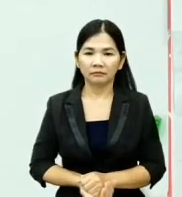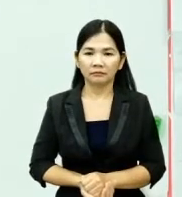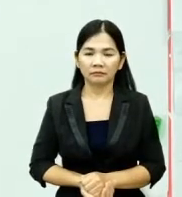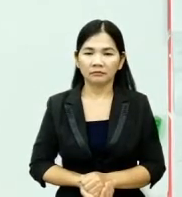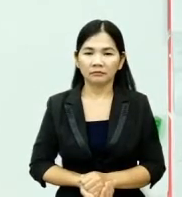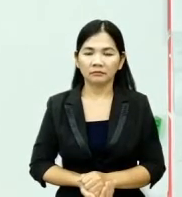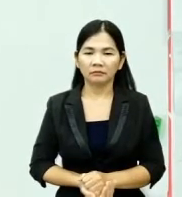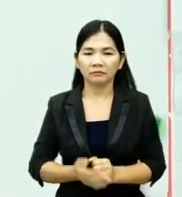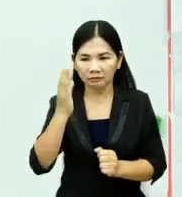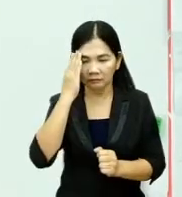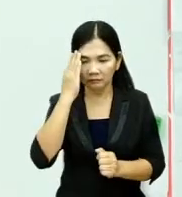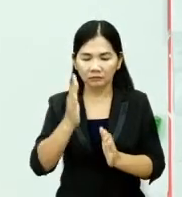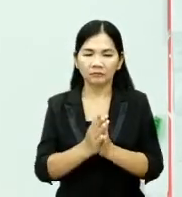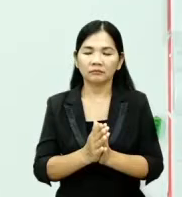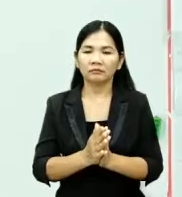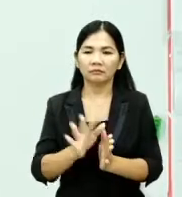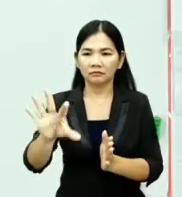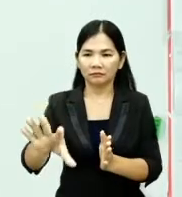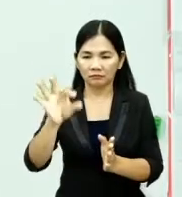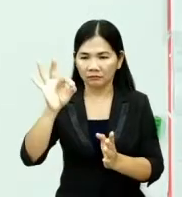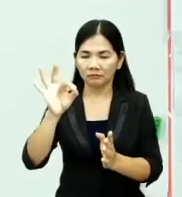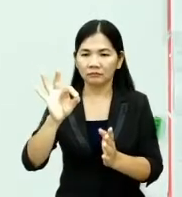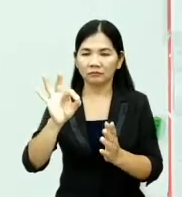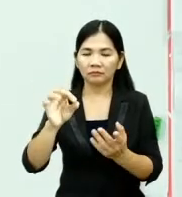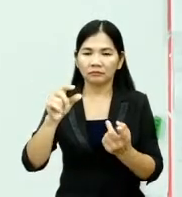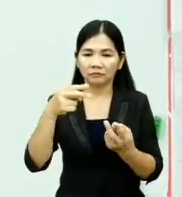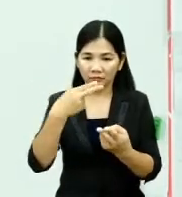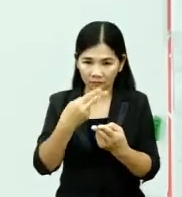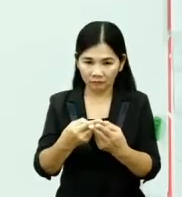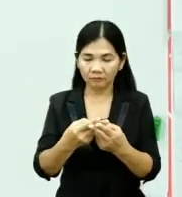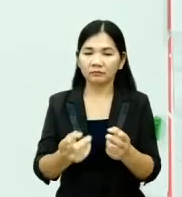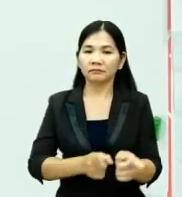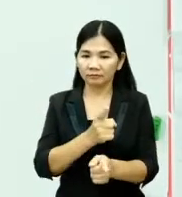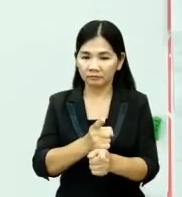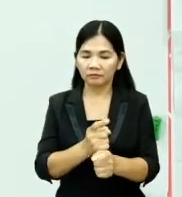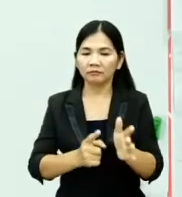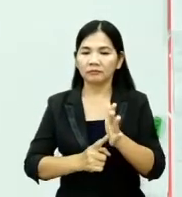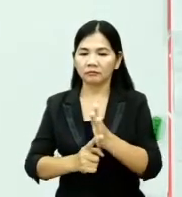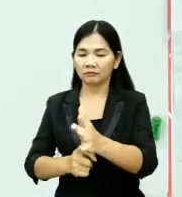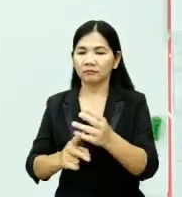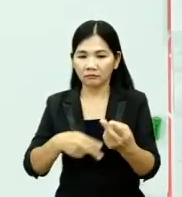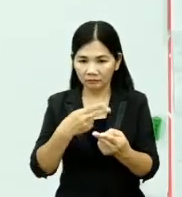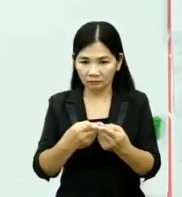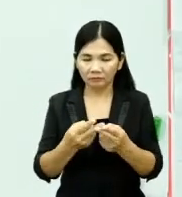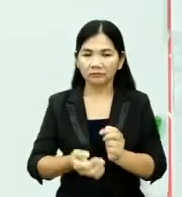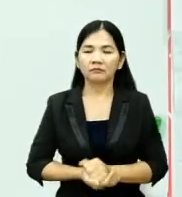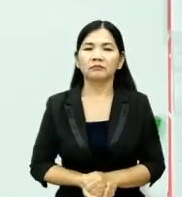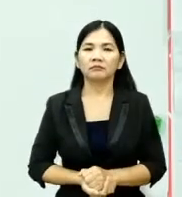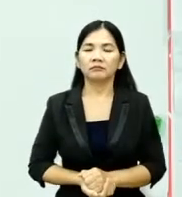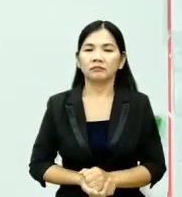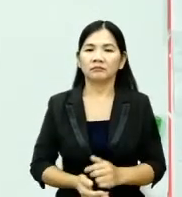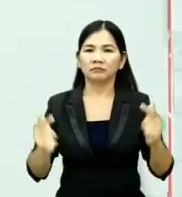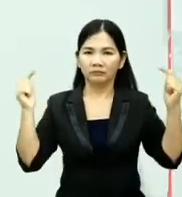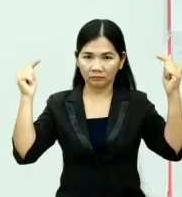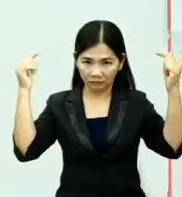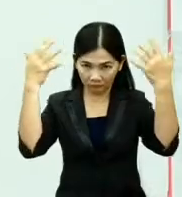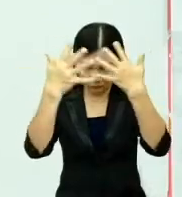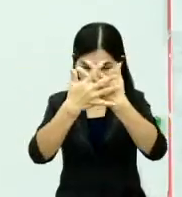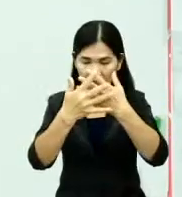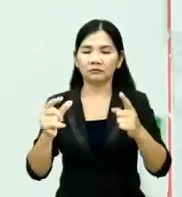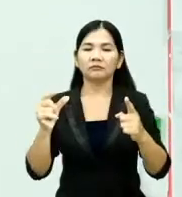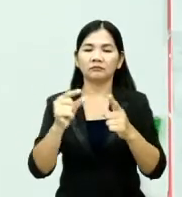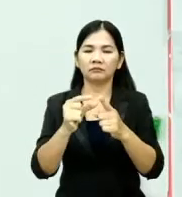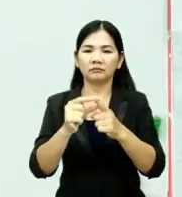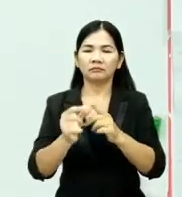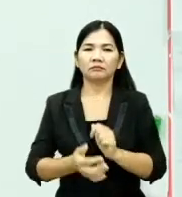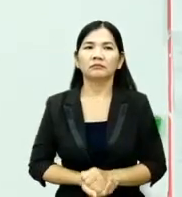chà này cứ kết tha con ban chưa rất chậm lại mũi rị rò hài để cho nên này cứ bằng hai chậm lại tới căn cồn ngơ ngất ngơ ngơ tôi chỉ